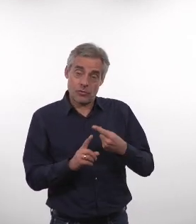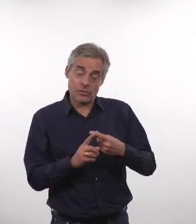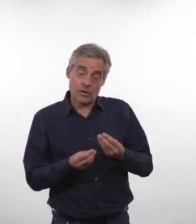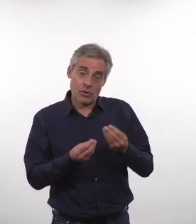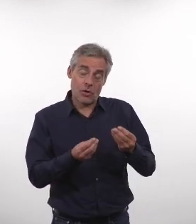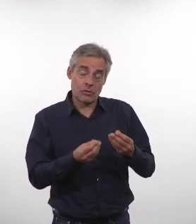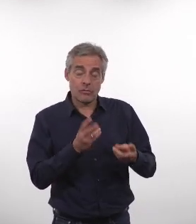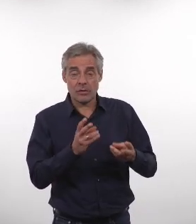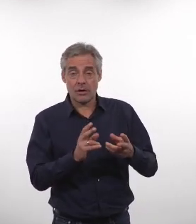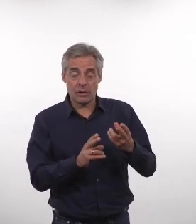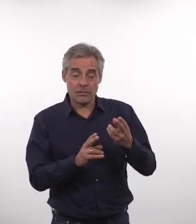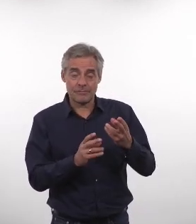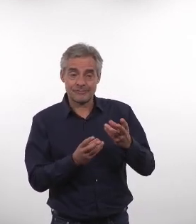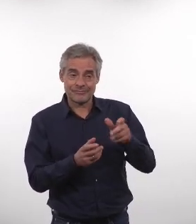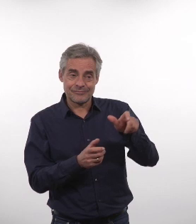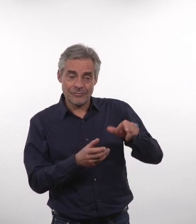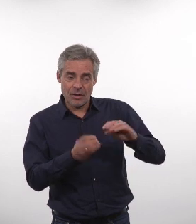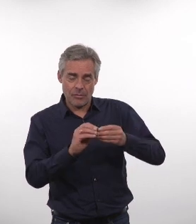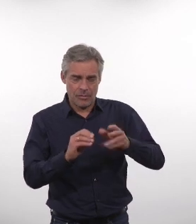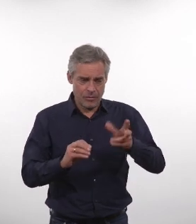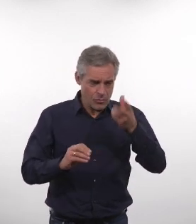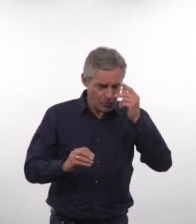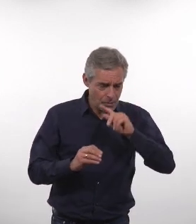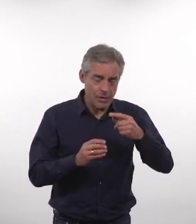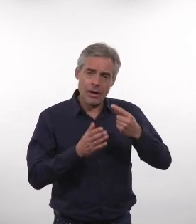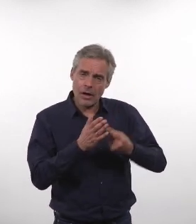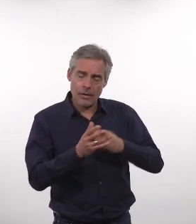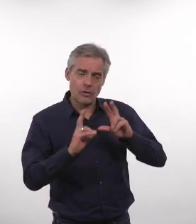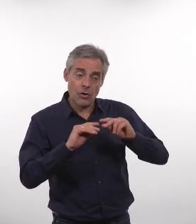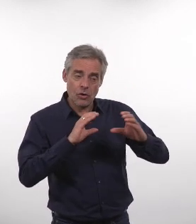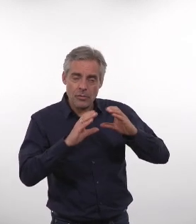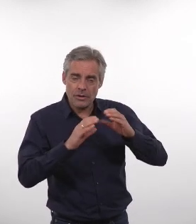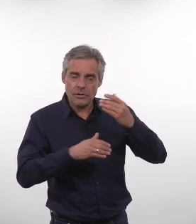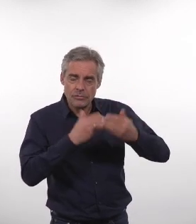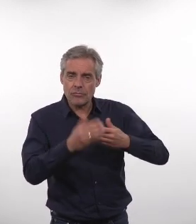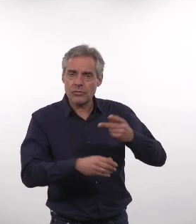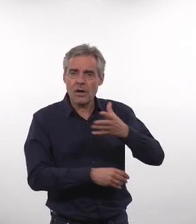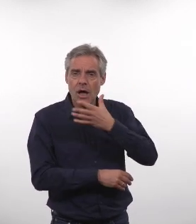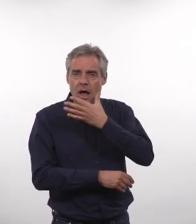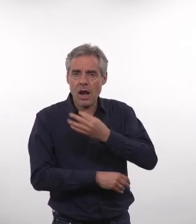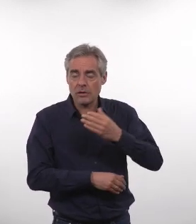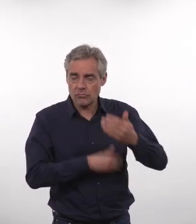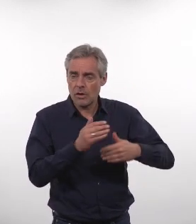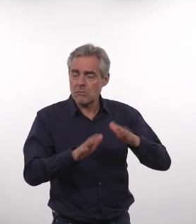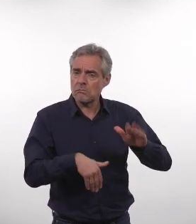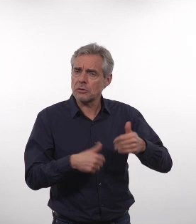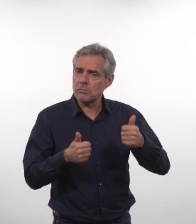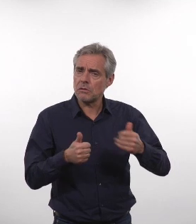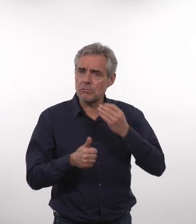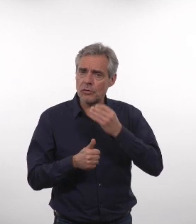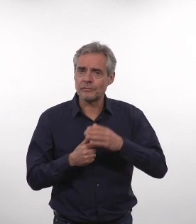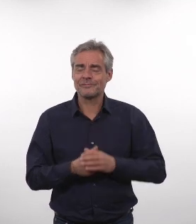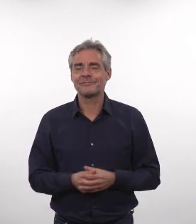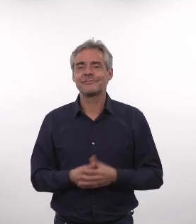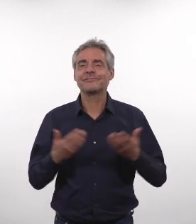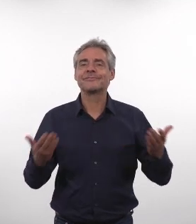de répondre aux difficultés de compréhension et de communication. Donc, ça va plutôt bien fonctionner.